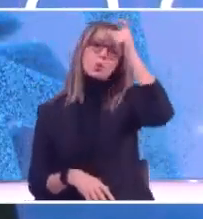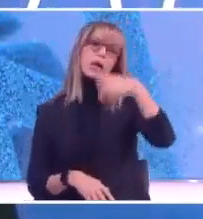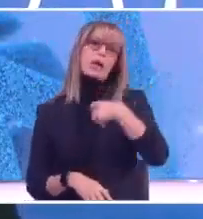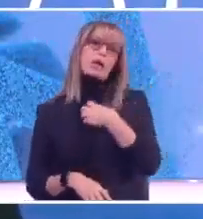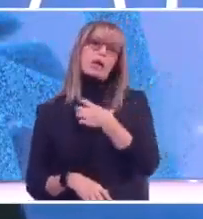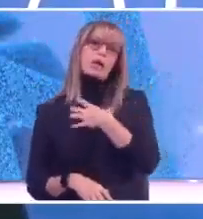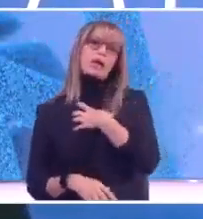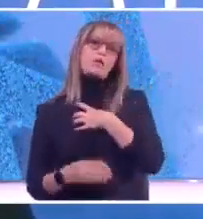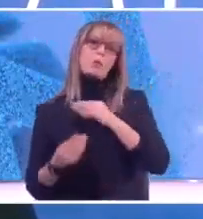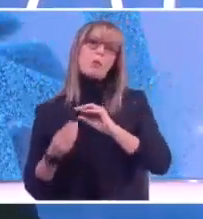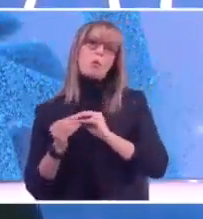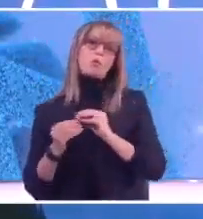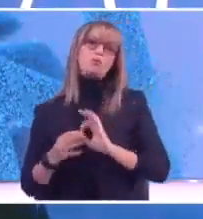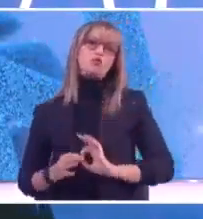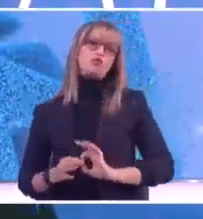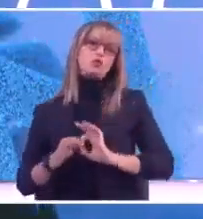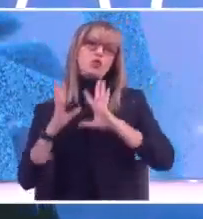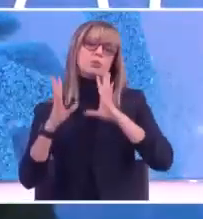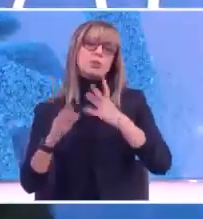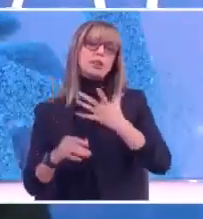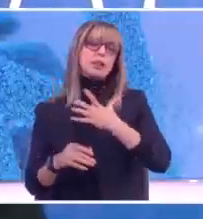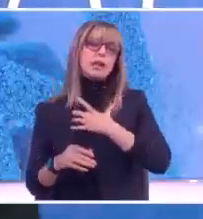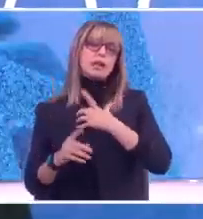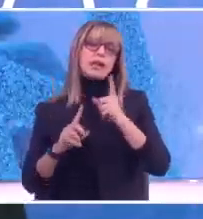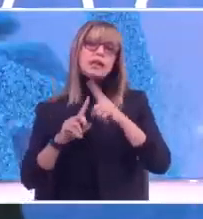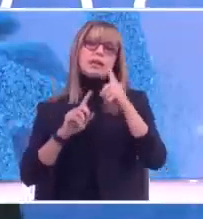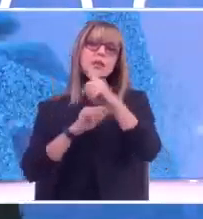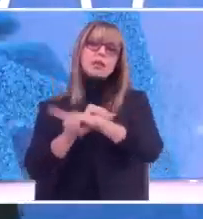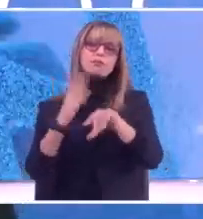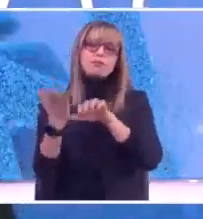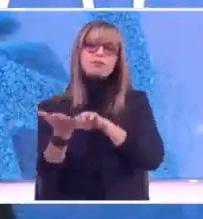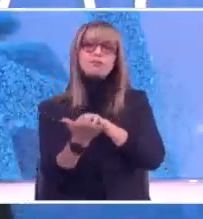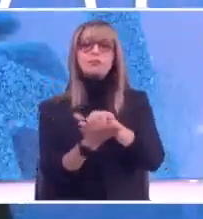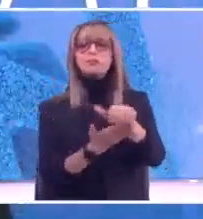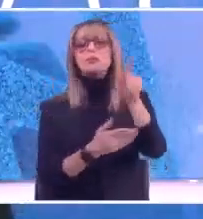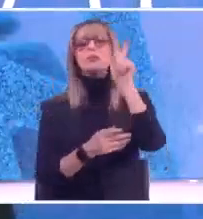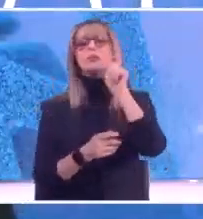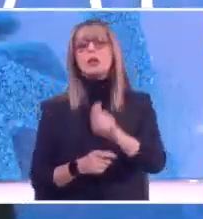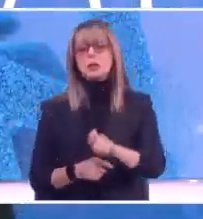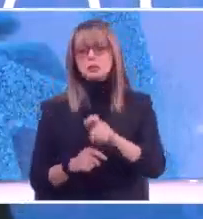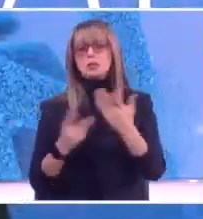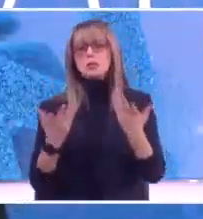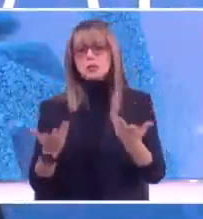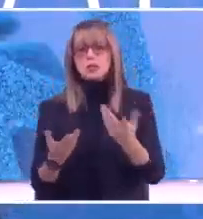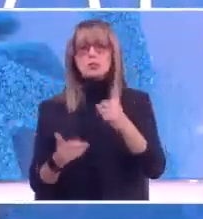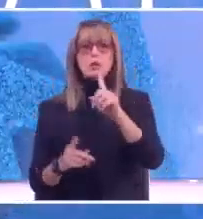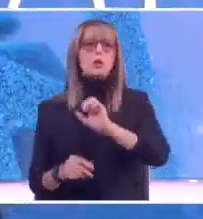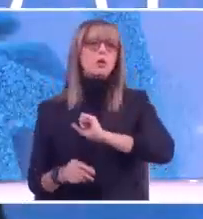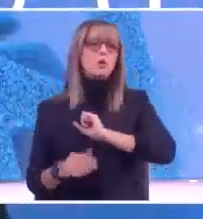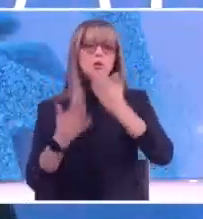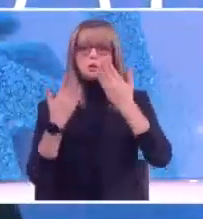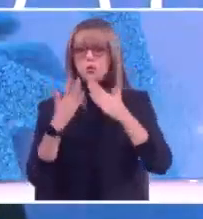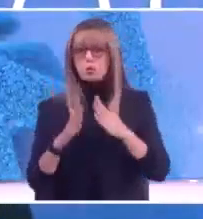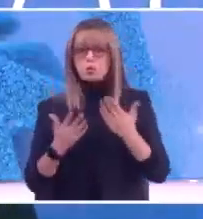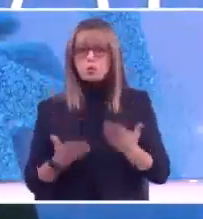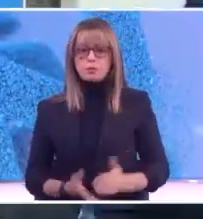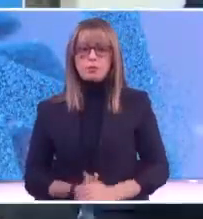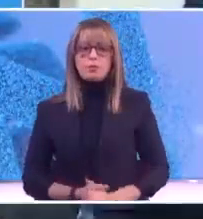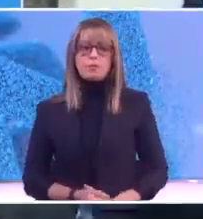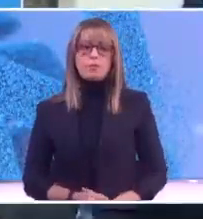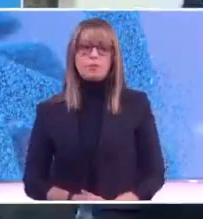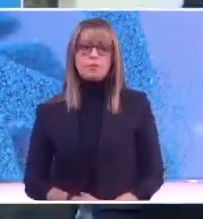kulvarında kendi sorunlarını çözmek ve kendine yönelik terör tehditlerini ortadan kaldırmak için de gerekli adımları atmakta en ufak bir tereddüt